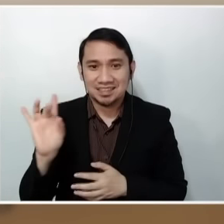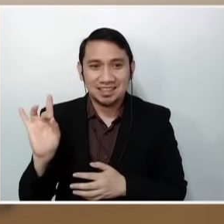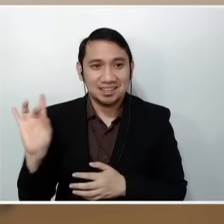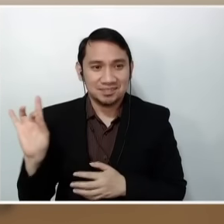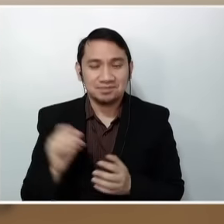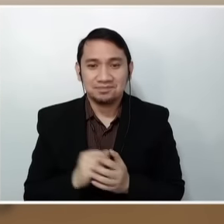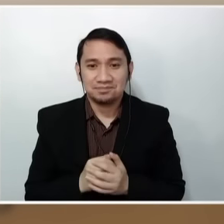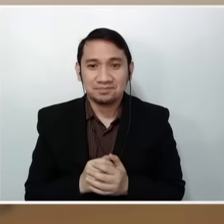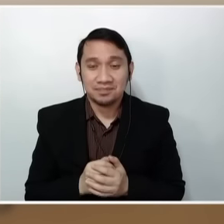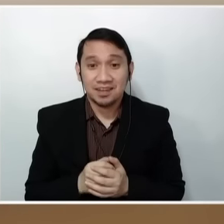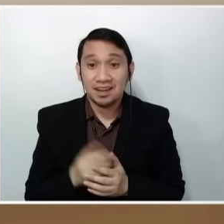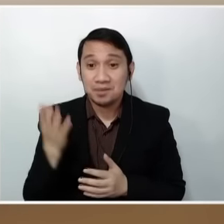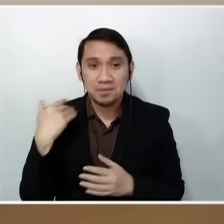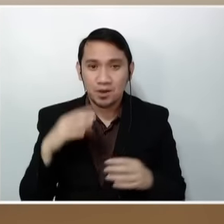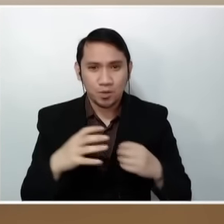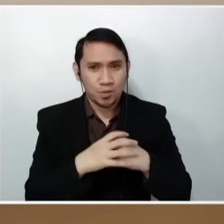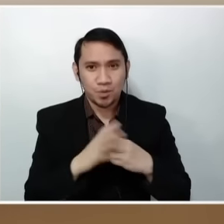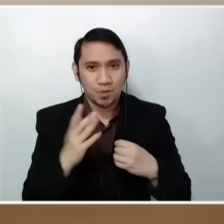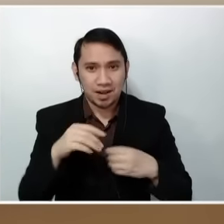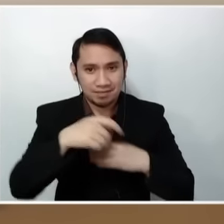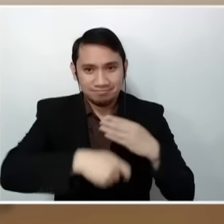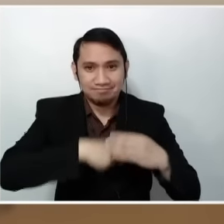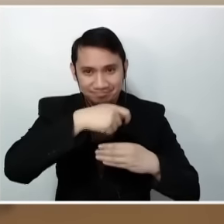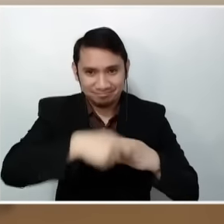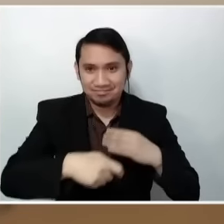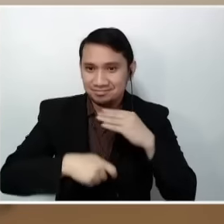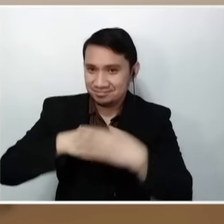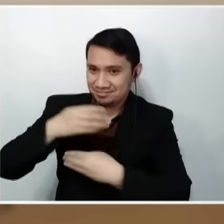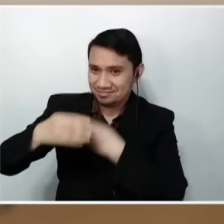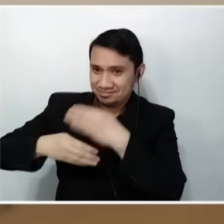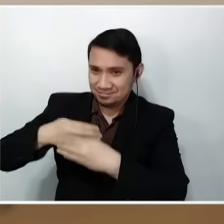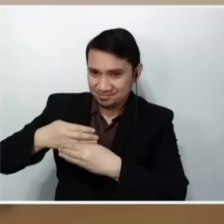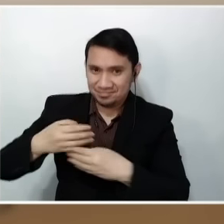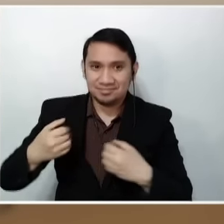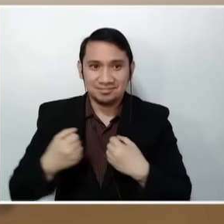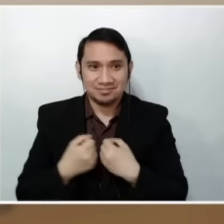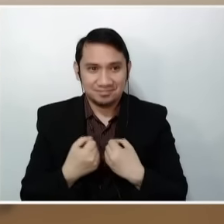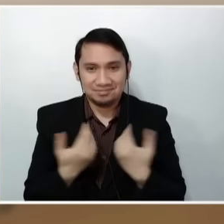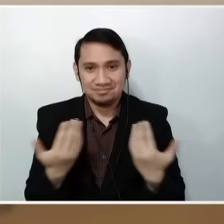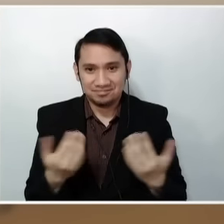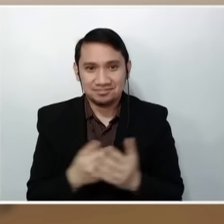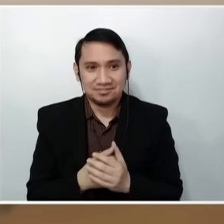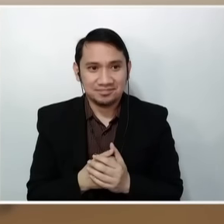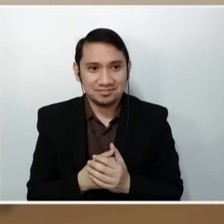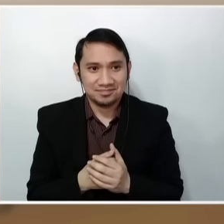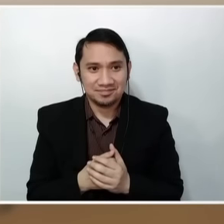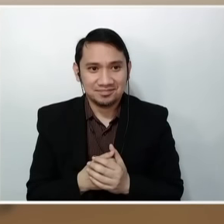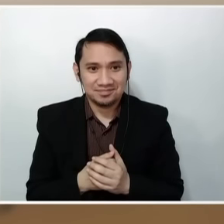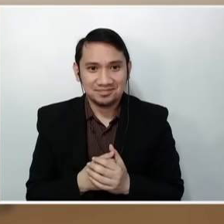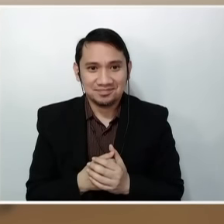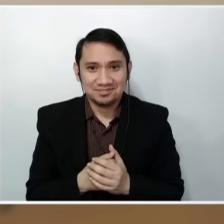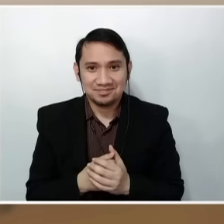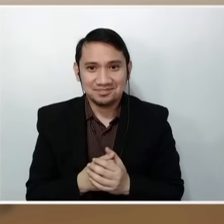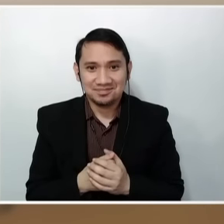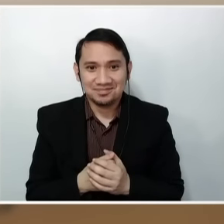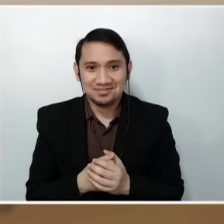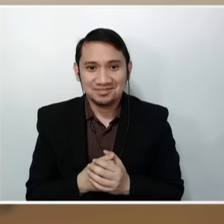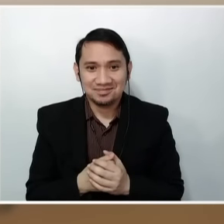Dati wala pang boxing gloves kundi strips ng leather ang binabalot sa kamay at may nananalang pagbay.